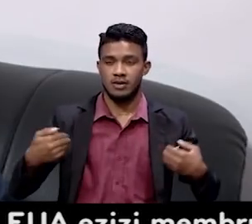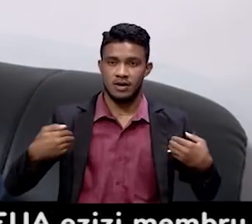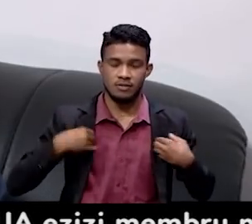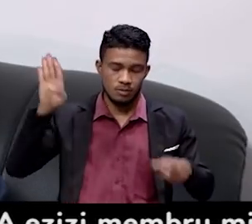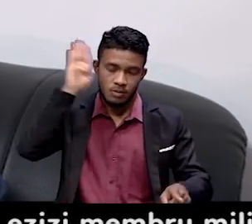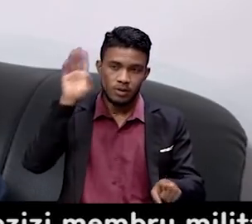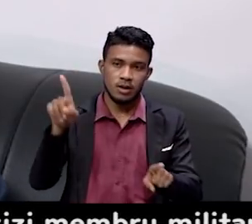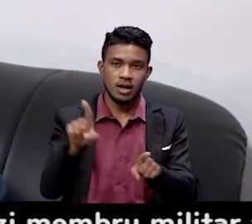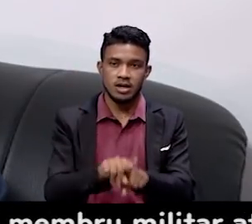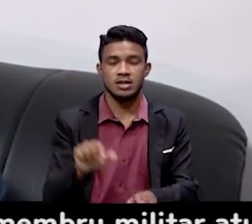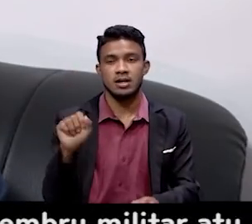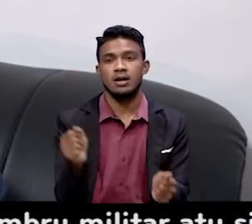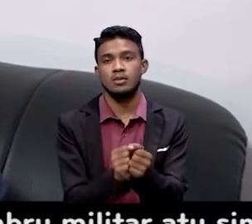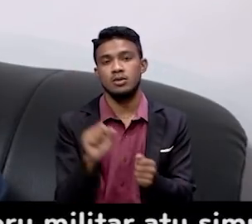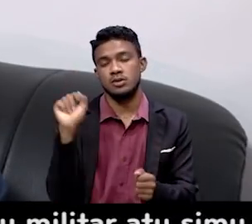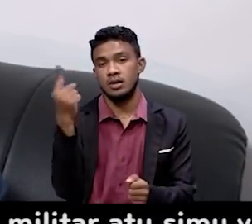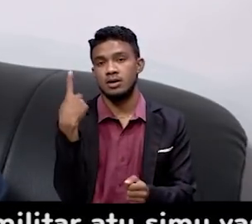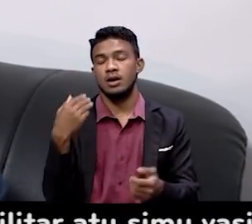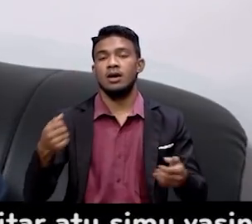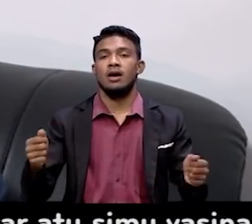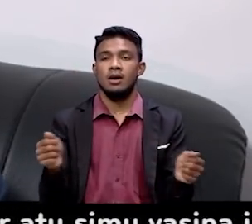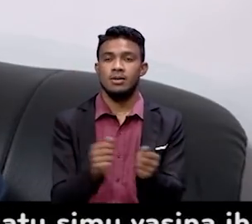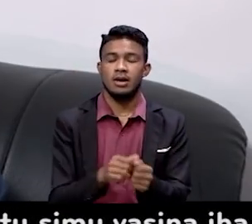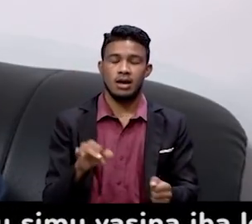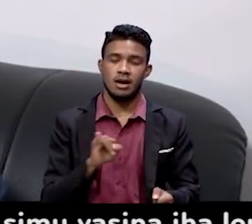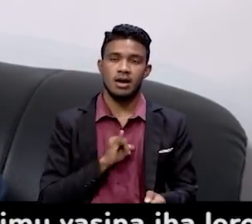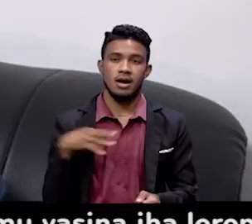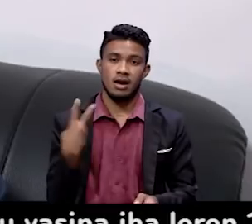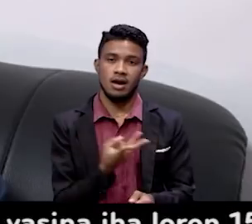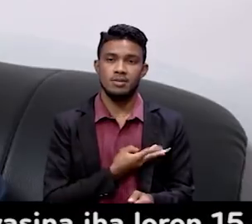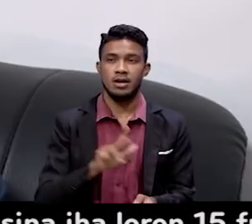sinida agora helam nem tolo de